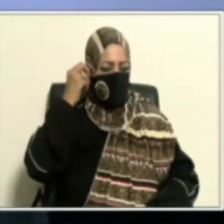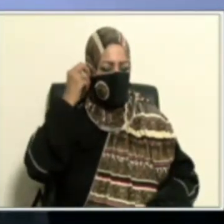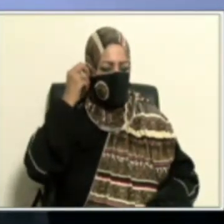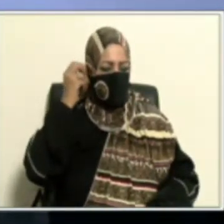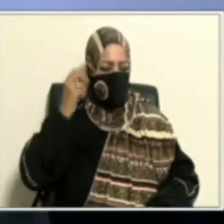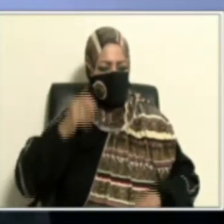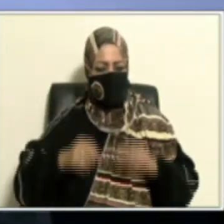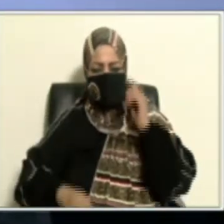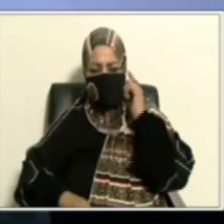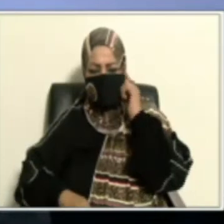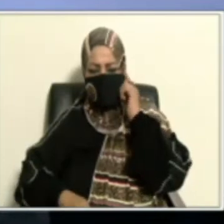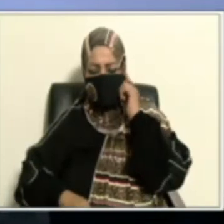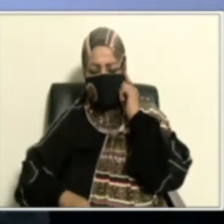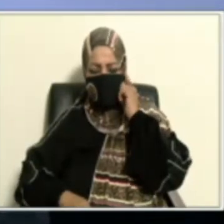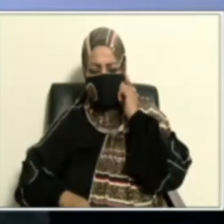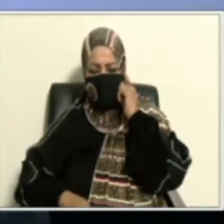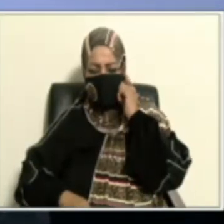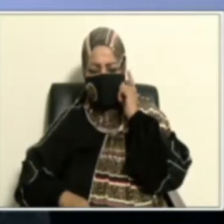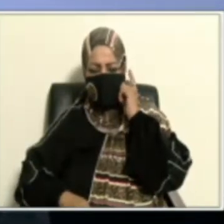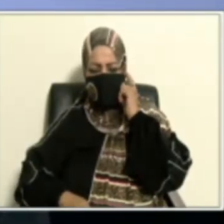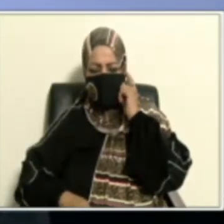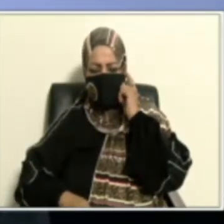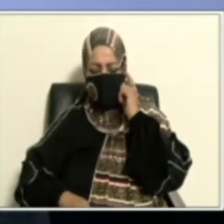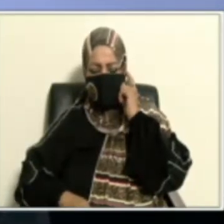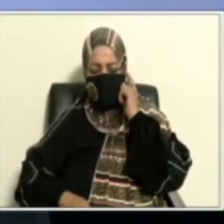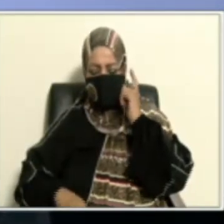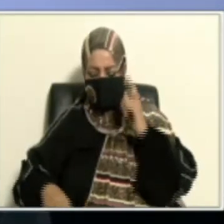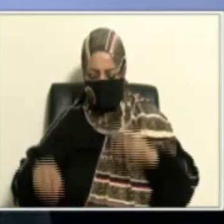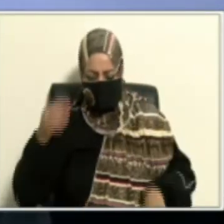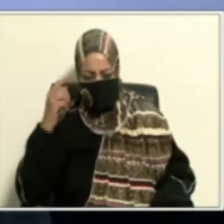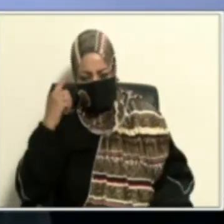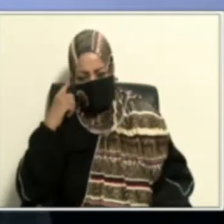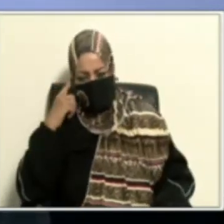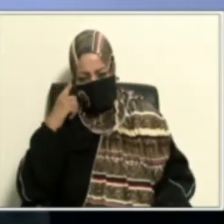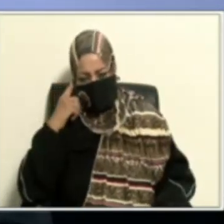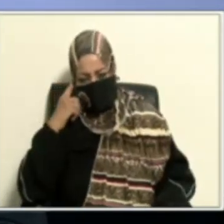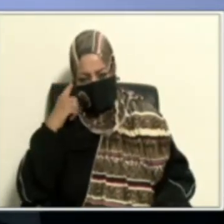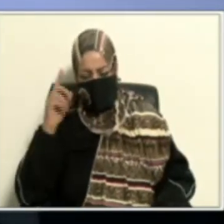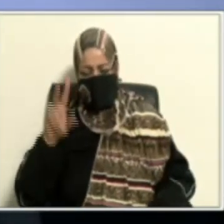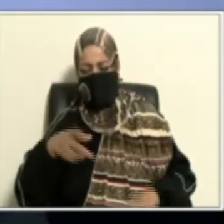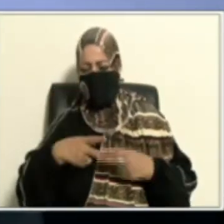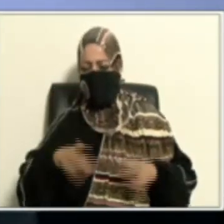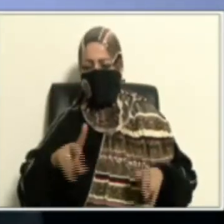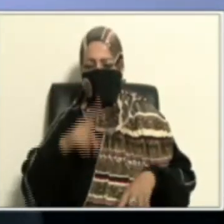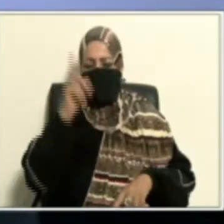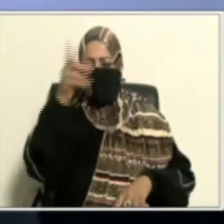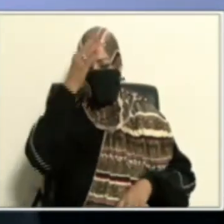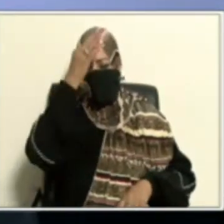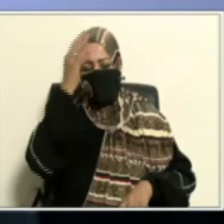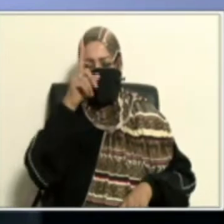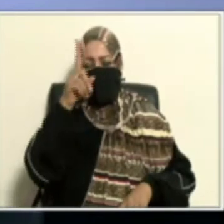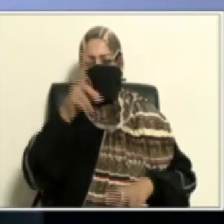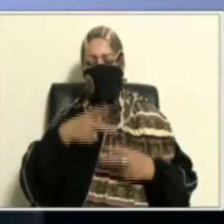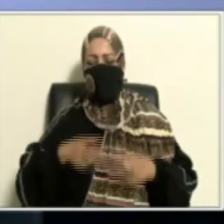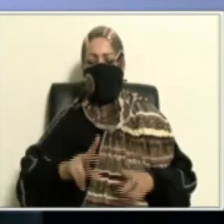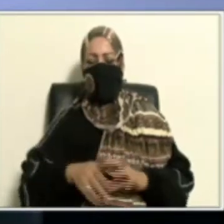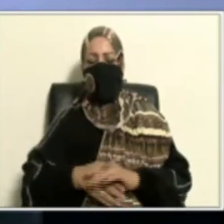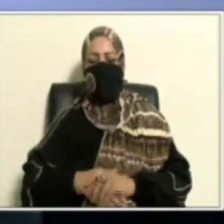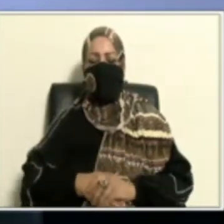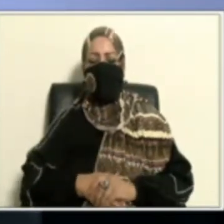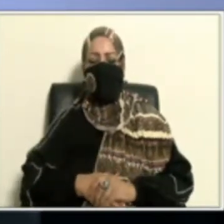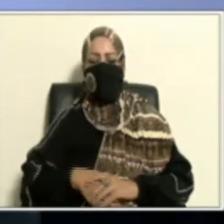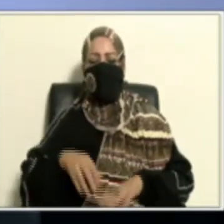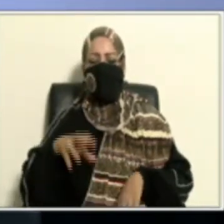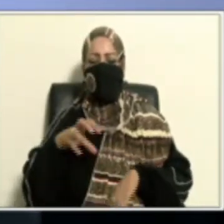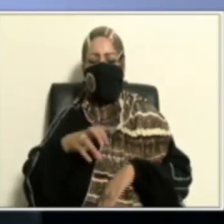تعالى. الأخ المهدي من الجنوب يسأل عن وضوء واحد لصلاتين، لا حرج في ذلك، وورد ذلك